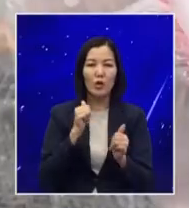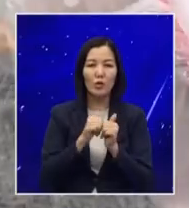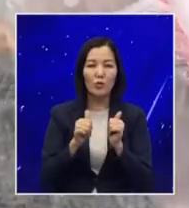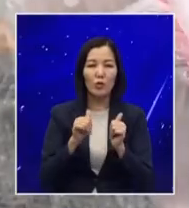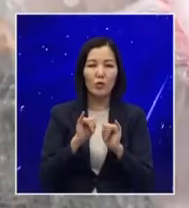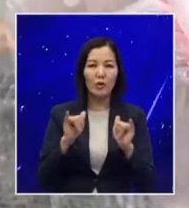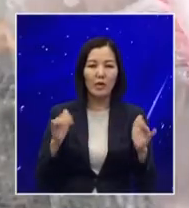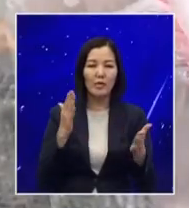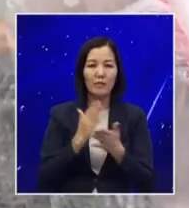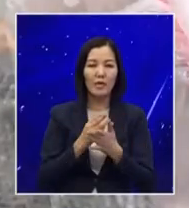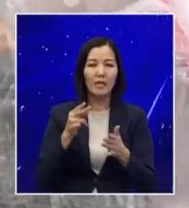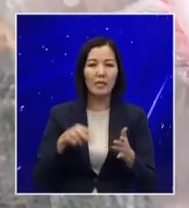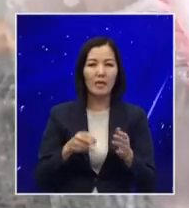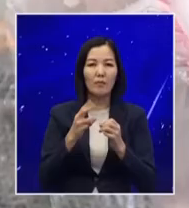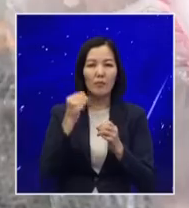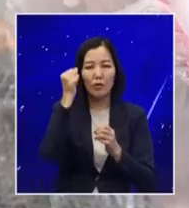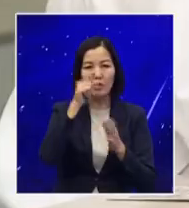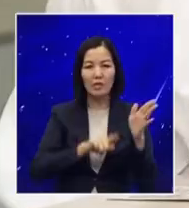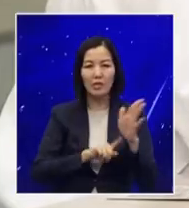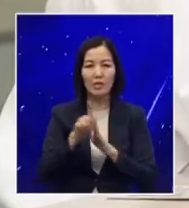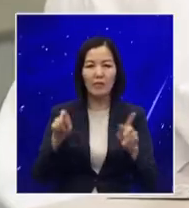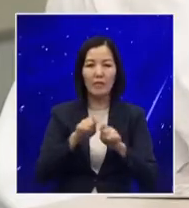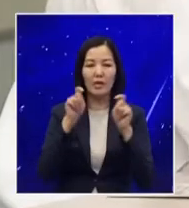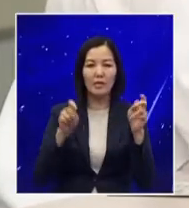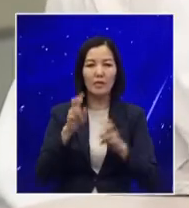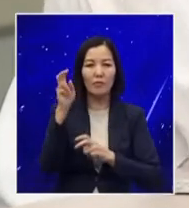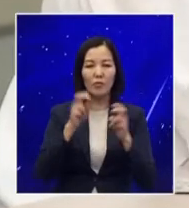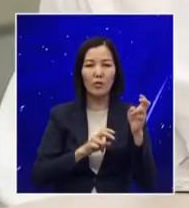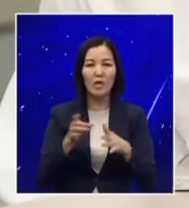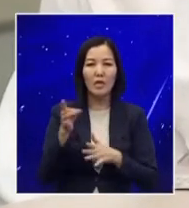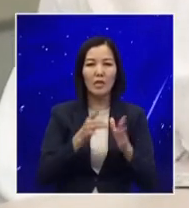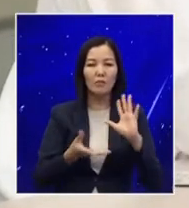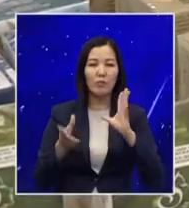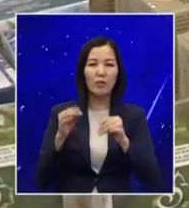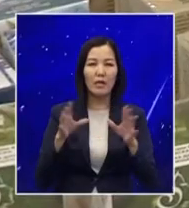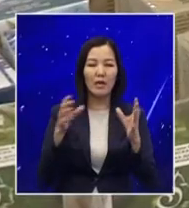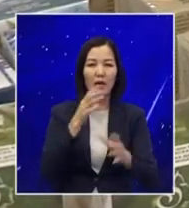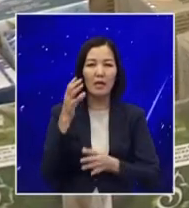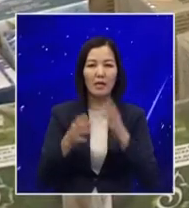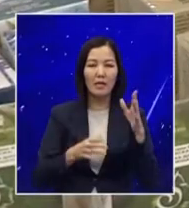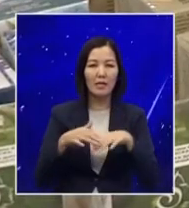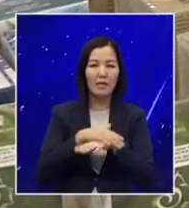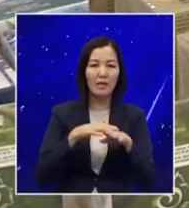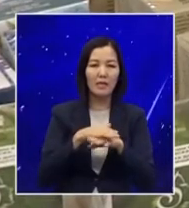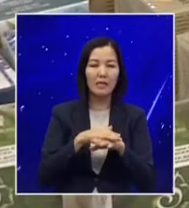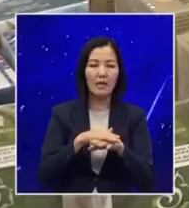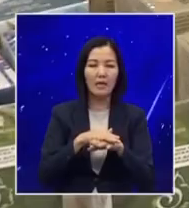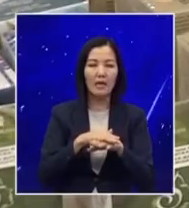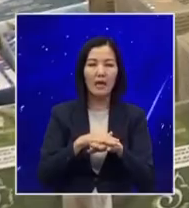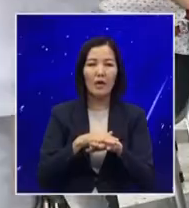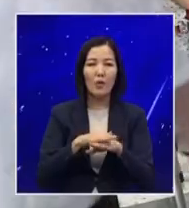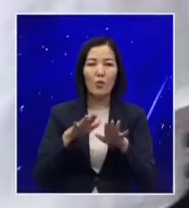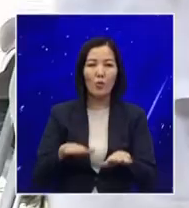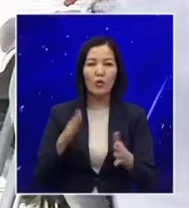компанияға сұраныс күннен күнге артып отыр. 2012 жылы ашылған кәсіпорын республикадан бөлек халықаралық нарықта өзін танытып